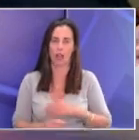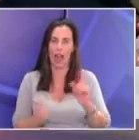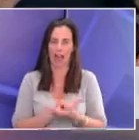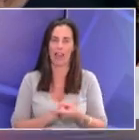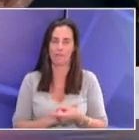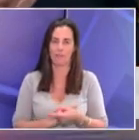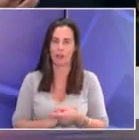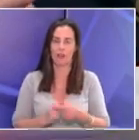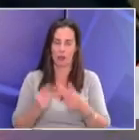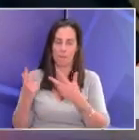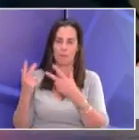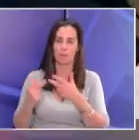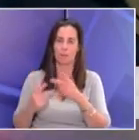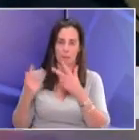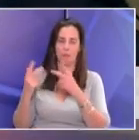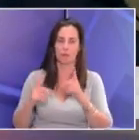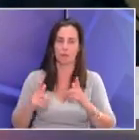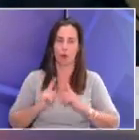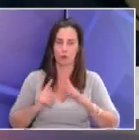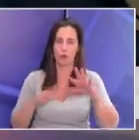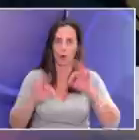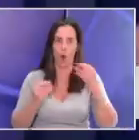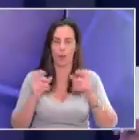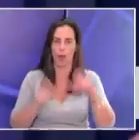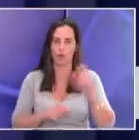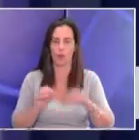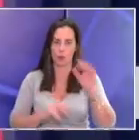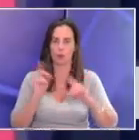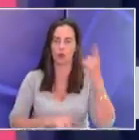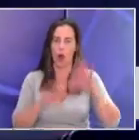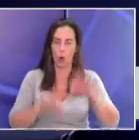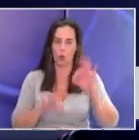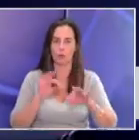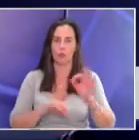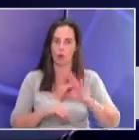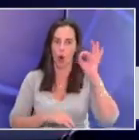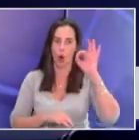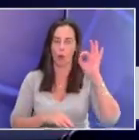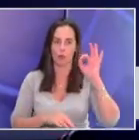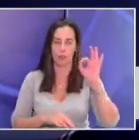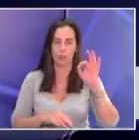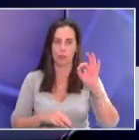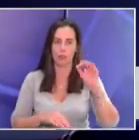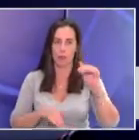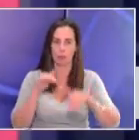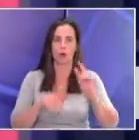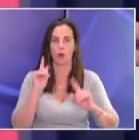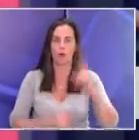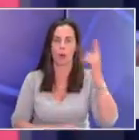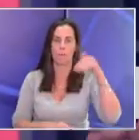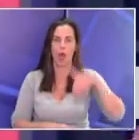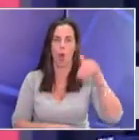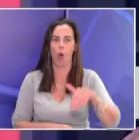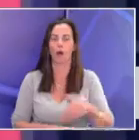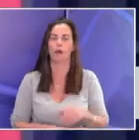מצפים לאחוזי בחירה. מצפים לאחוזי בחירה מאוד גבוהים הפעם. וכבר יש אחוזי בחירה מאוד גבוהים מוקדמים. כן, בדואר. כן. בדואר,